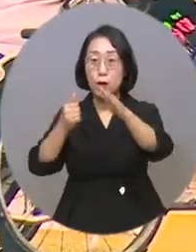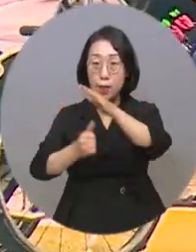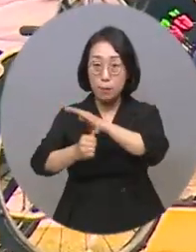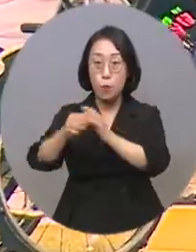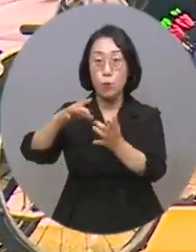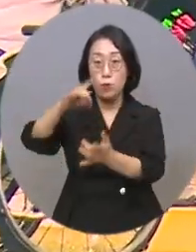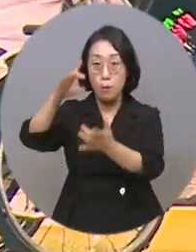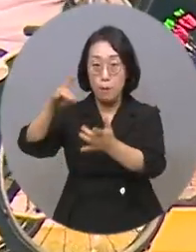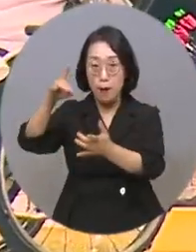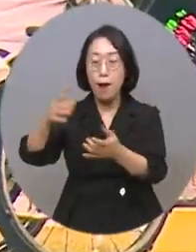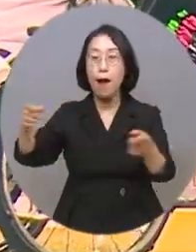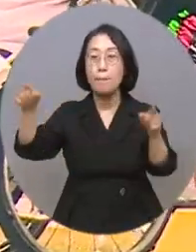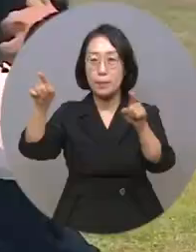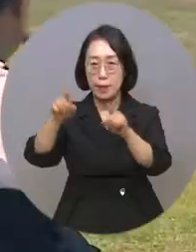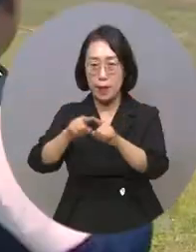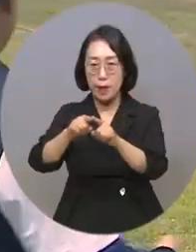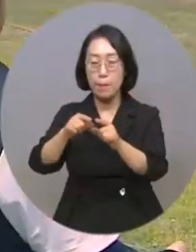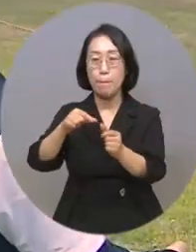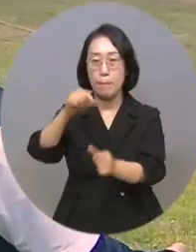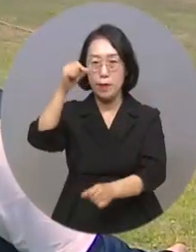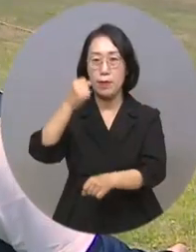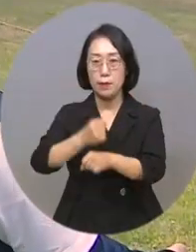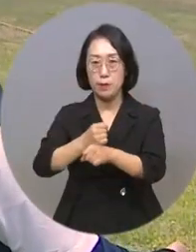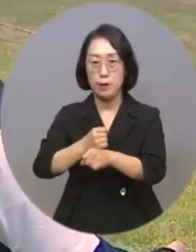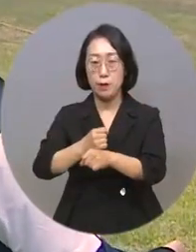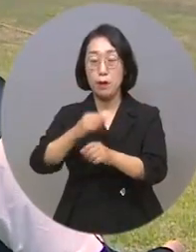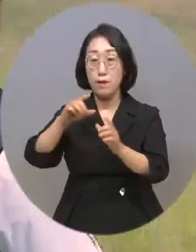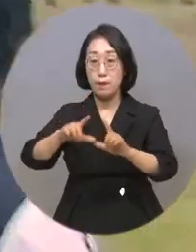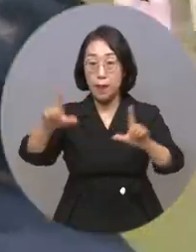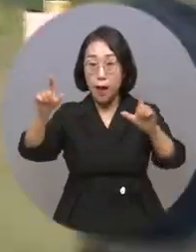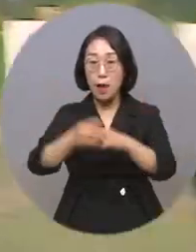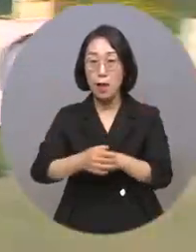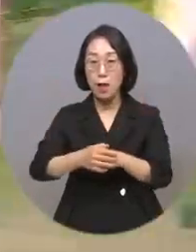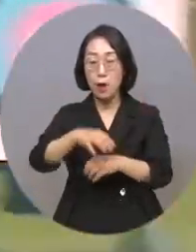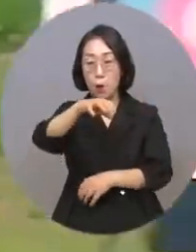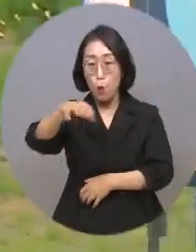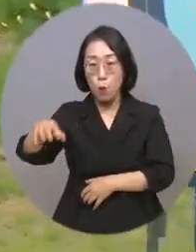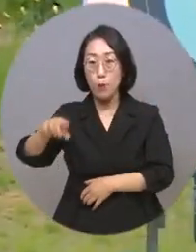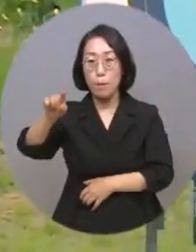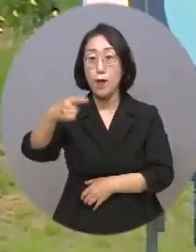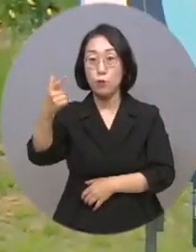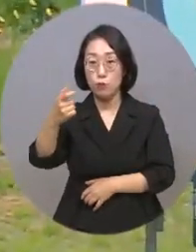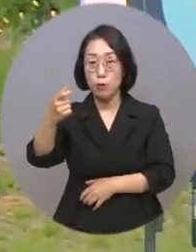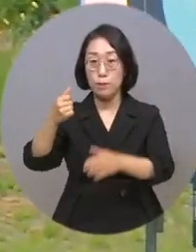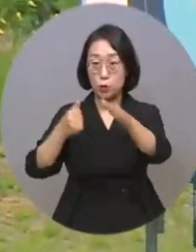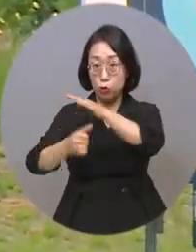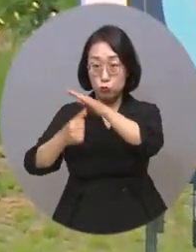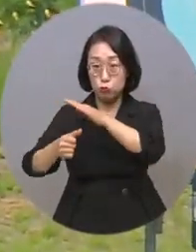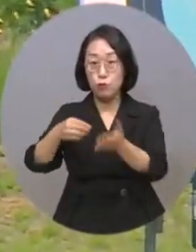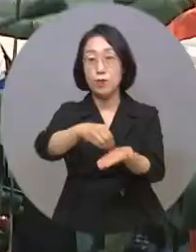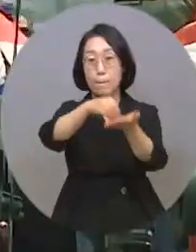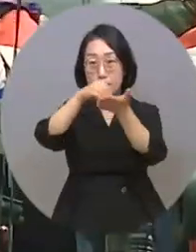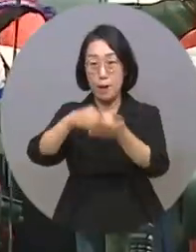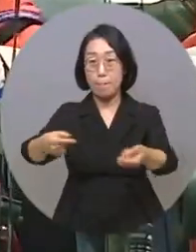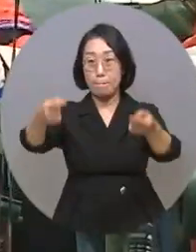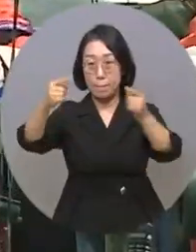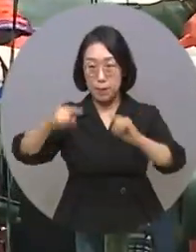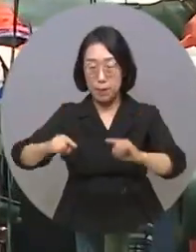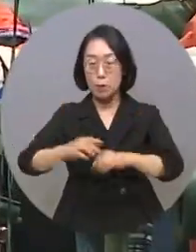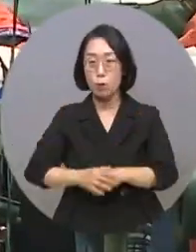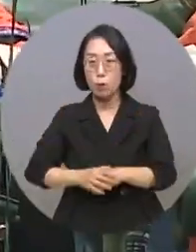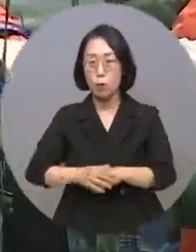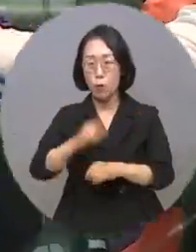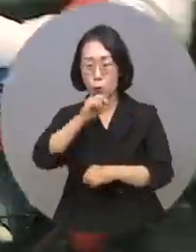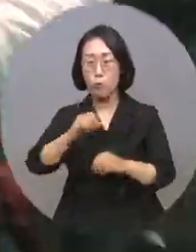선발전으로 함께 열렸습니다. 현장에서는 10개 시도 160여 명의 선수단이 참가한 가운데 어느 때보다